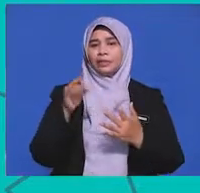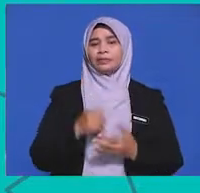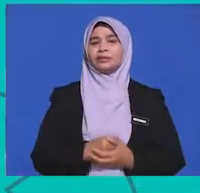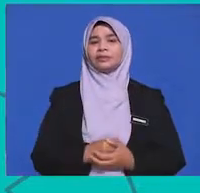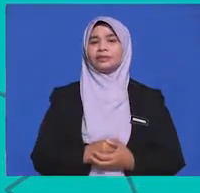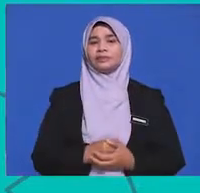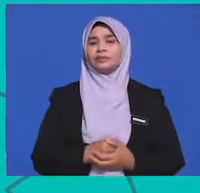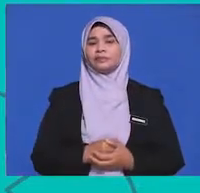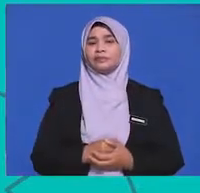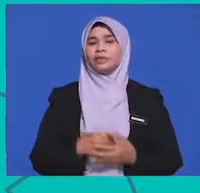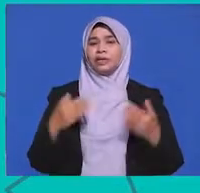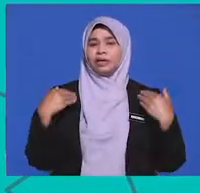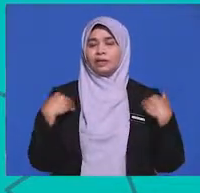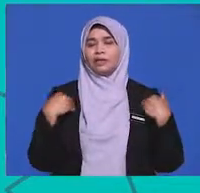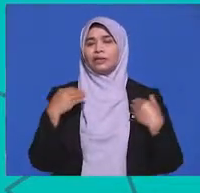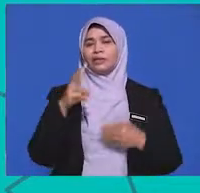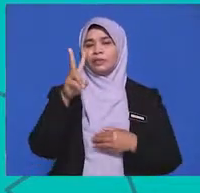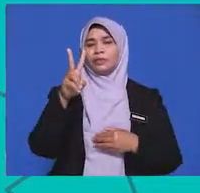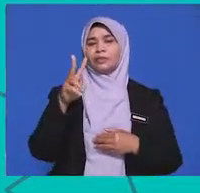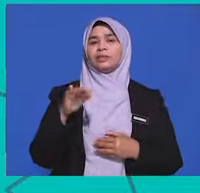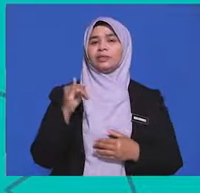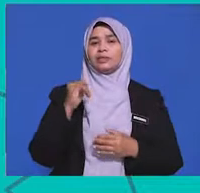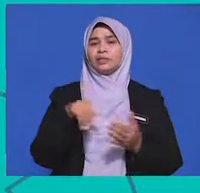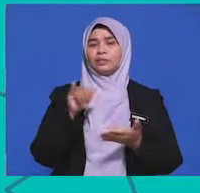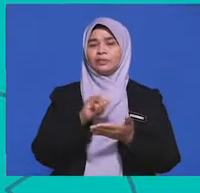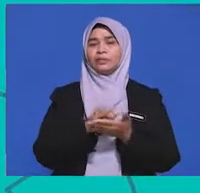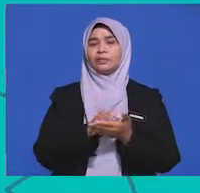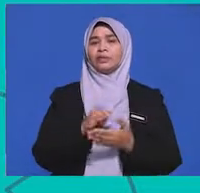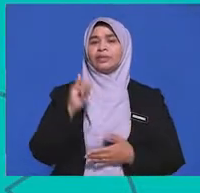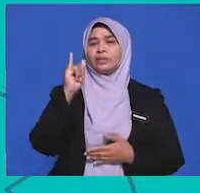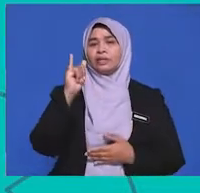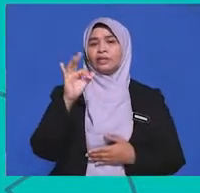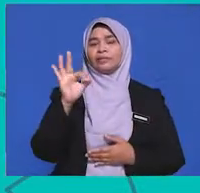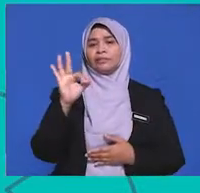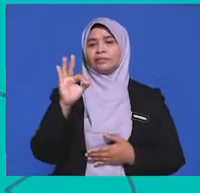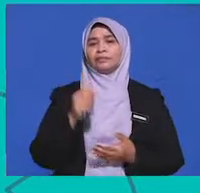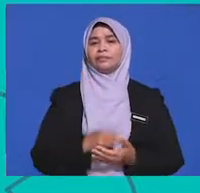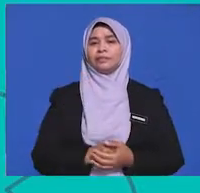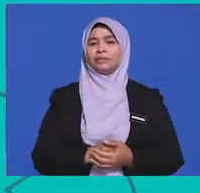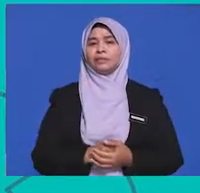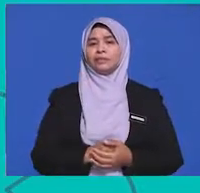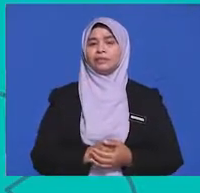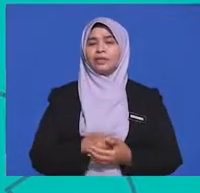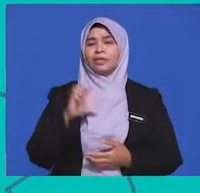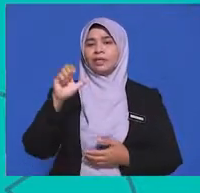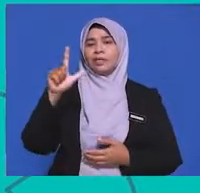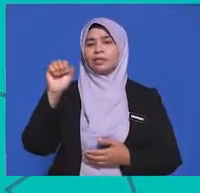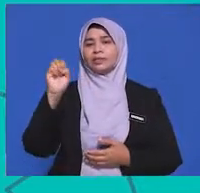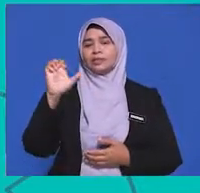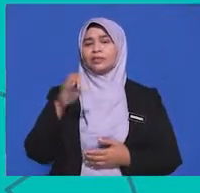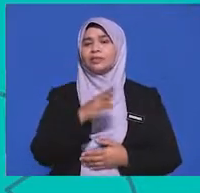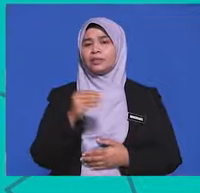pilihan. Terdapat dua struktur kawalan pilihan iaitu kawalan pilihan if-else